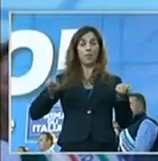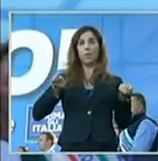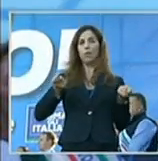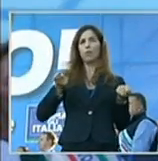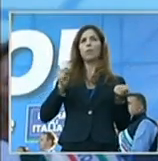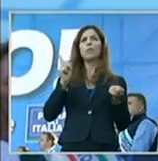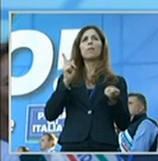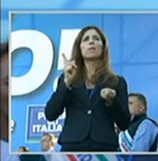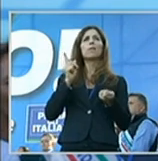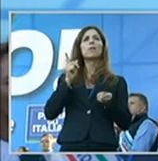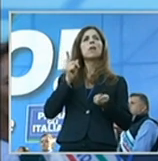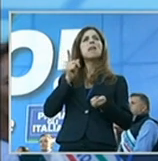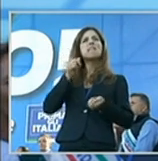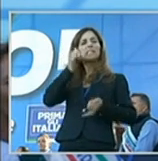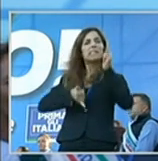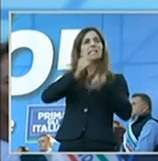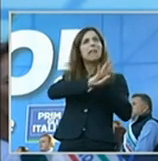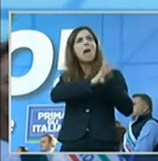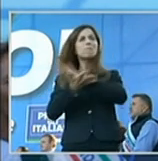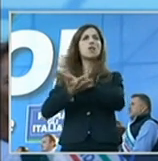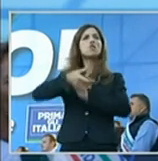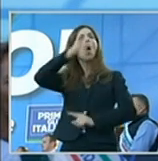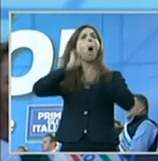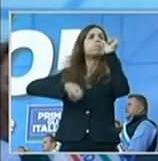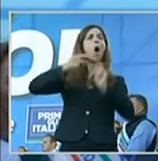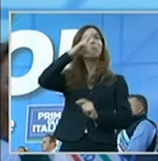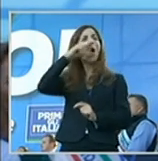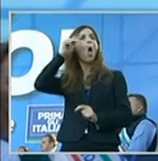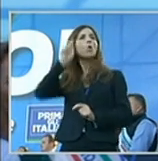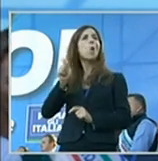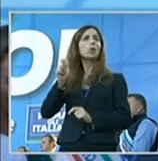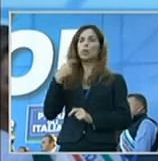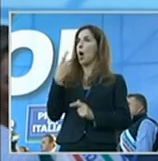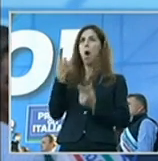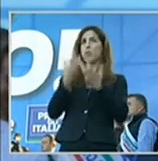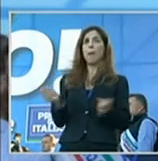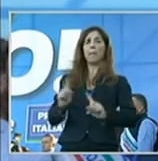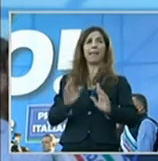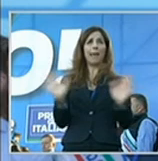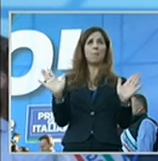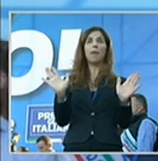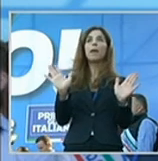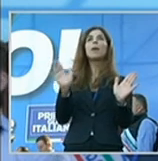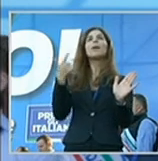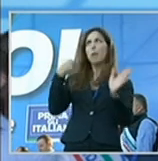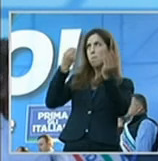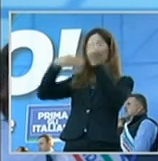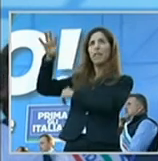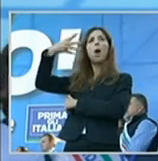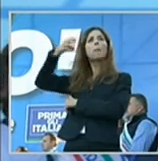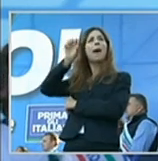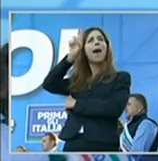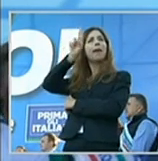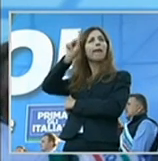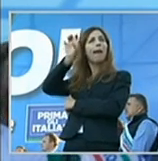lo sterminio del popolo curdo. Manderò alla signora Merkel, a Macron,